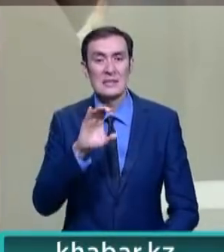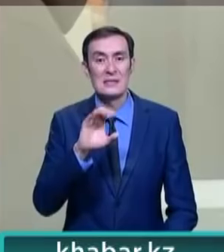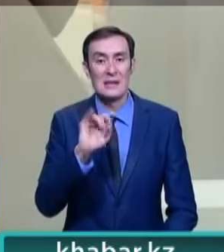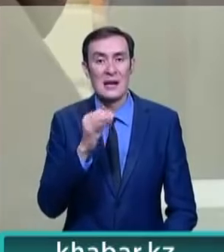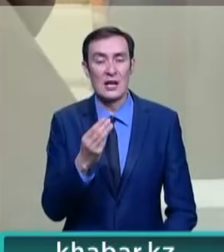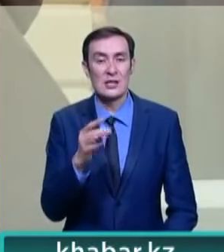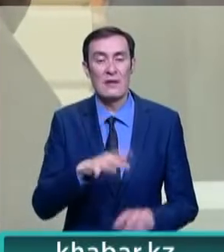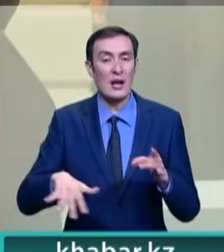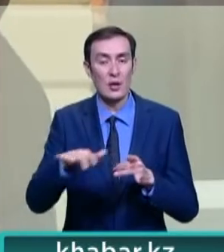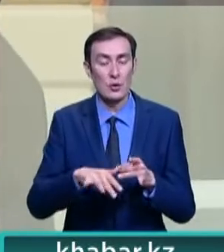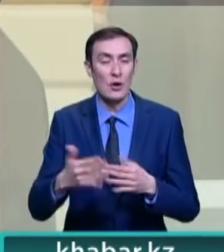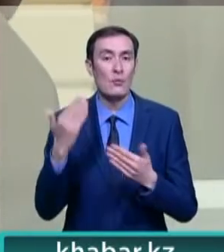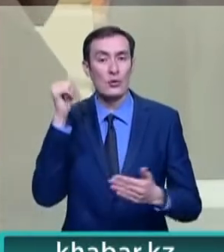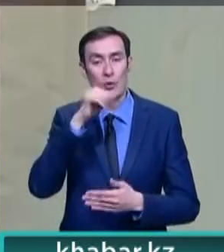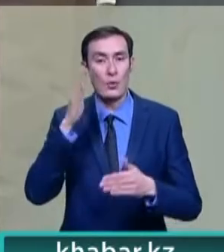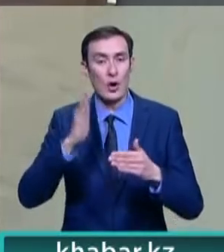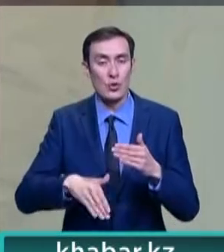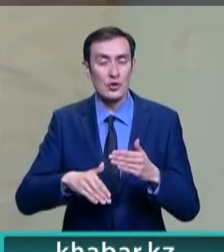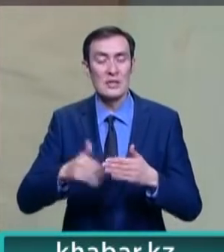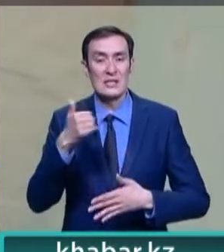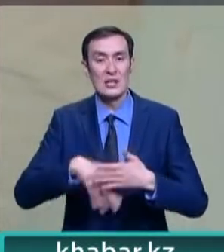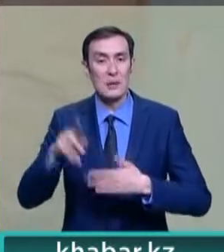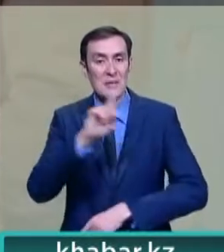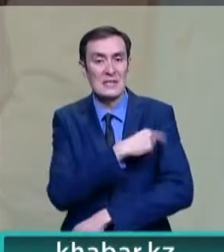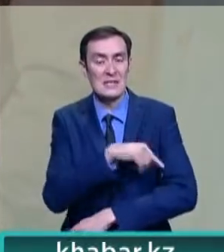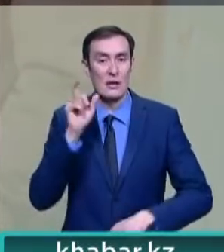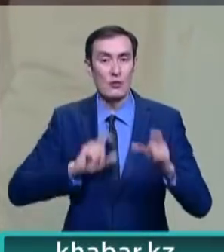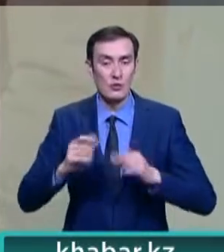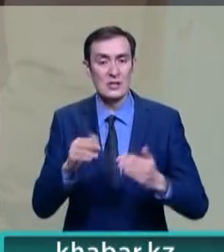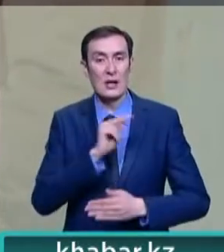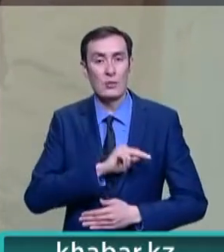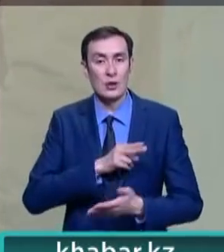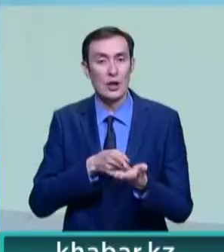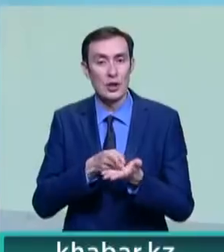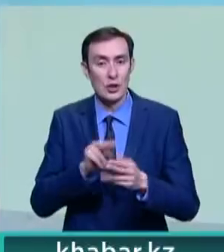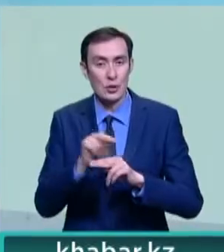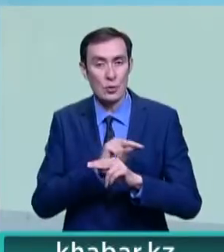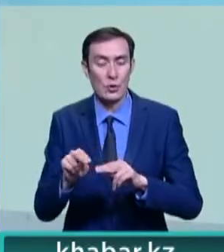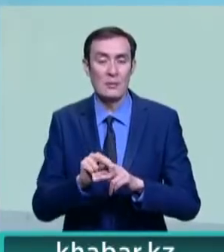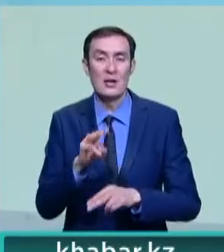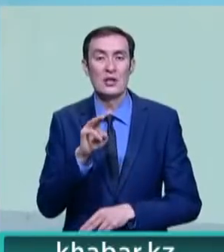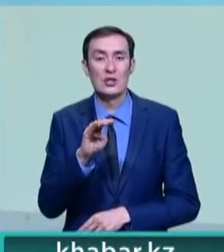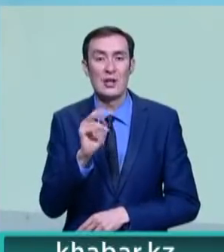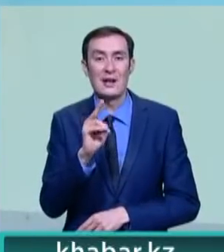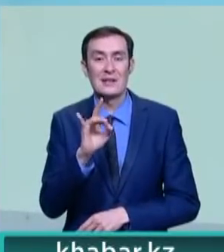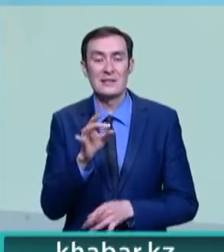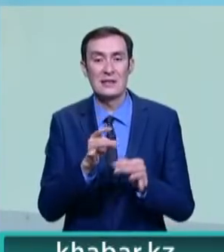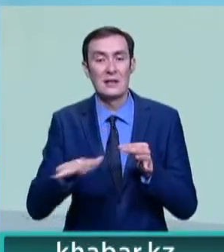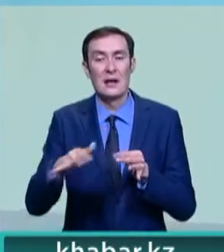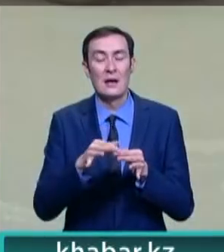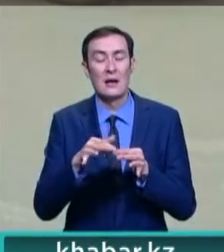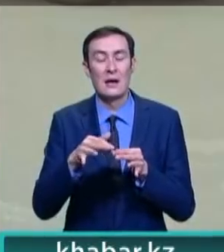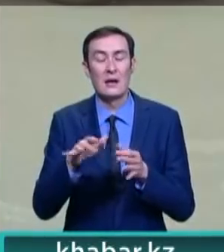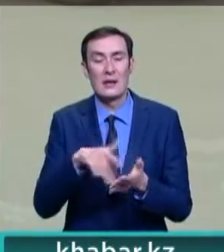района Туркестанской области. В прошлом году он окончил один из столичных медицинских вузов и сейчас работает хирургом в Жаксынской районной больнице, что в 300 километрах